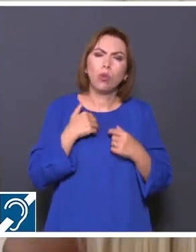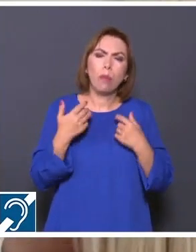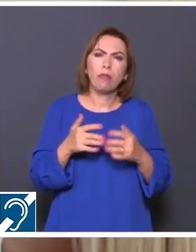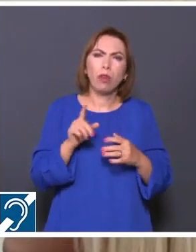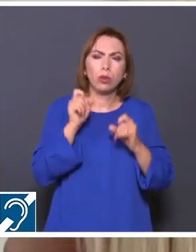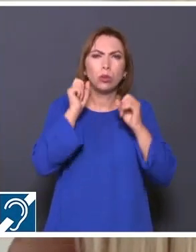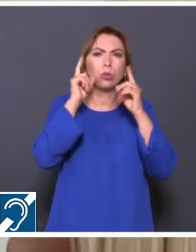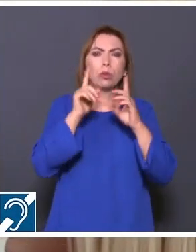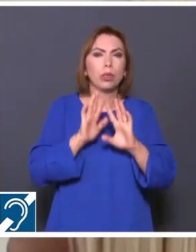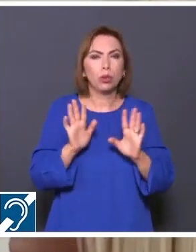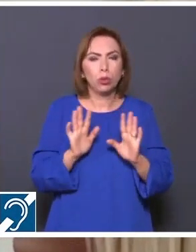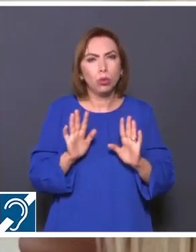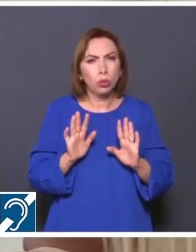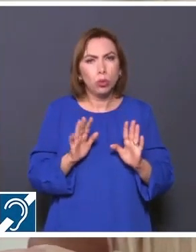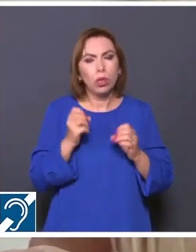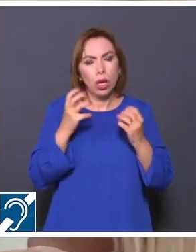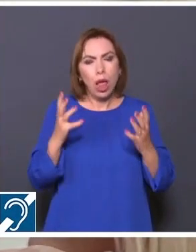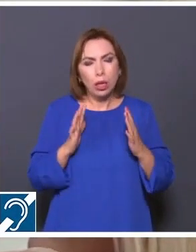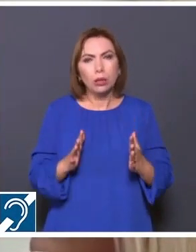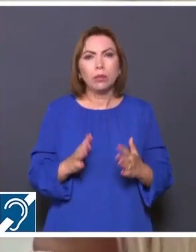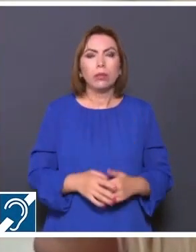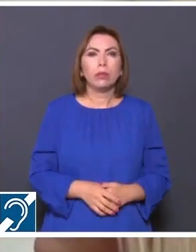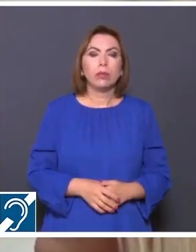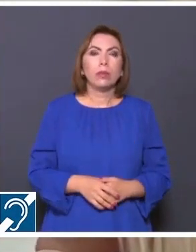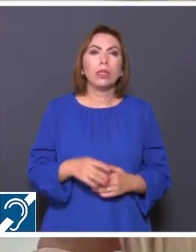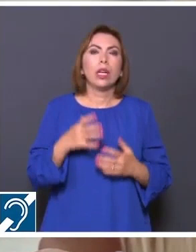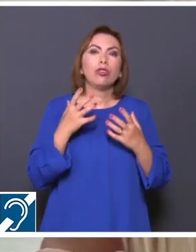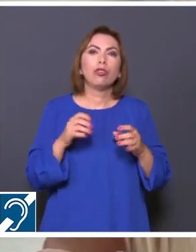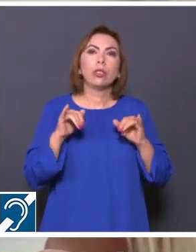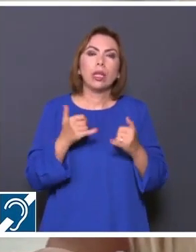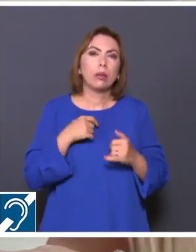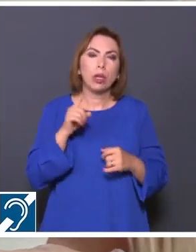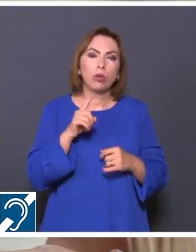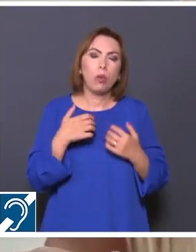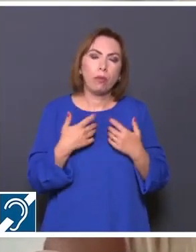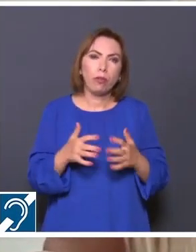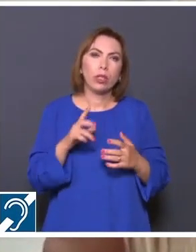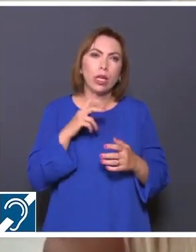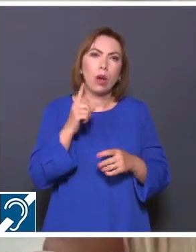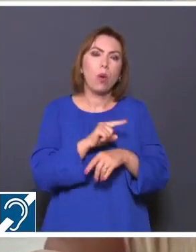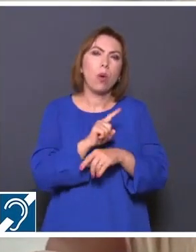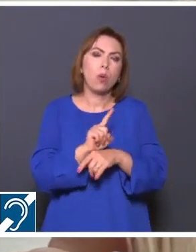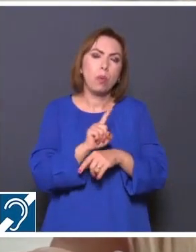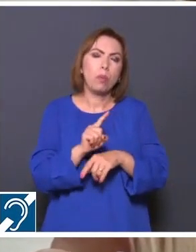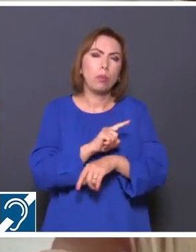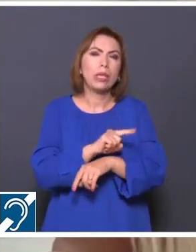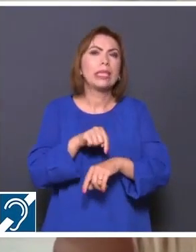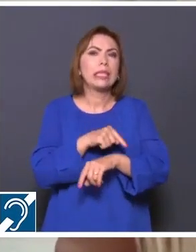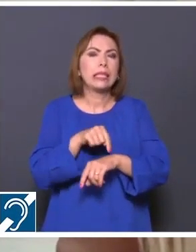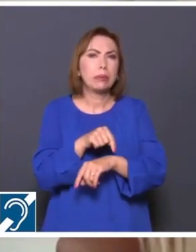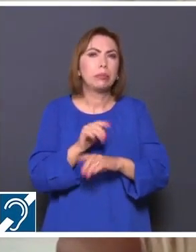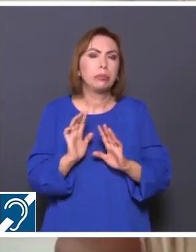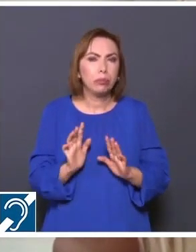am fost nu am fost luați prin surprindere Evident la ce s a întâmplat nu am fost era o chestiune de timp